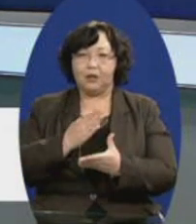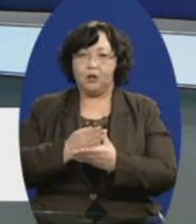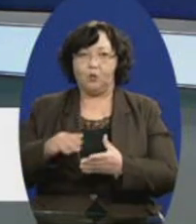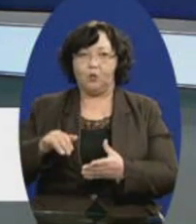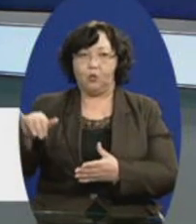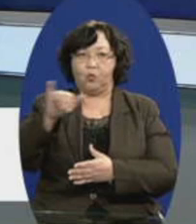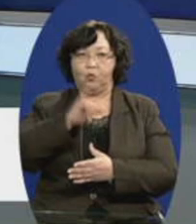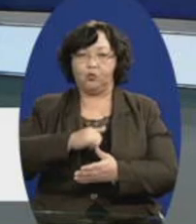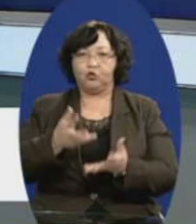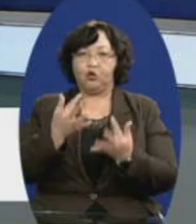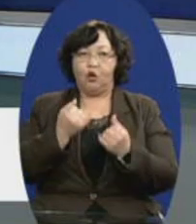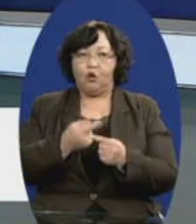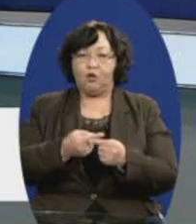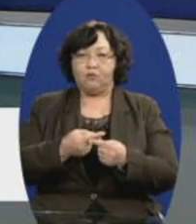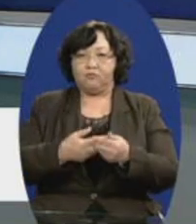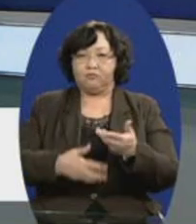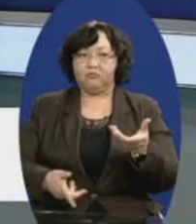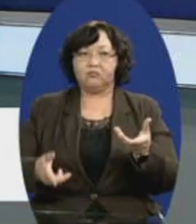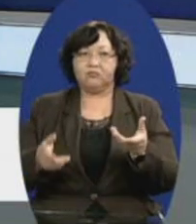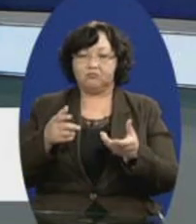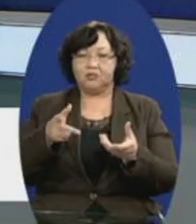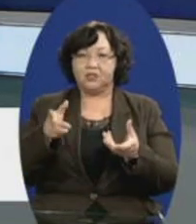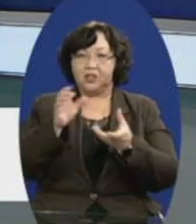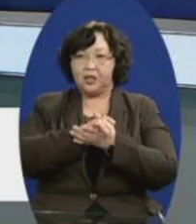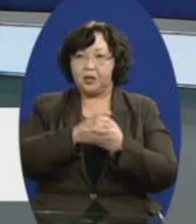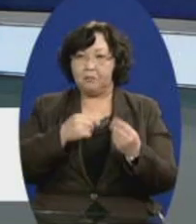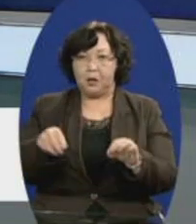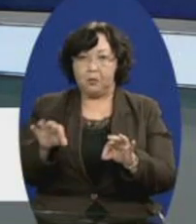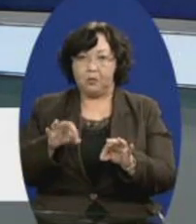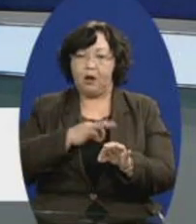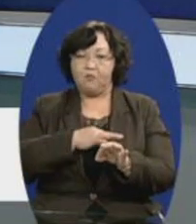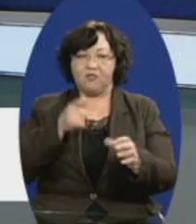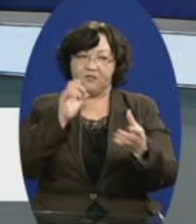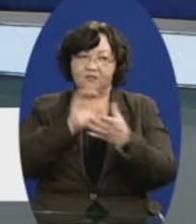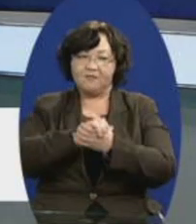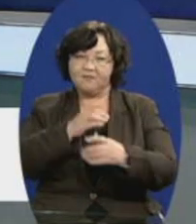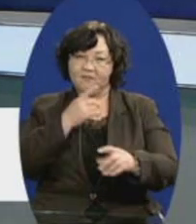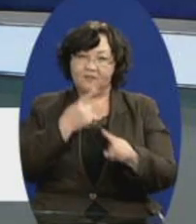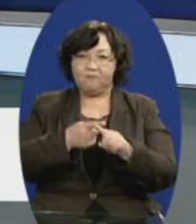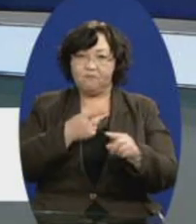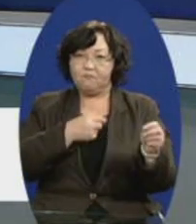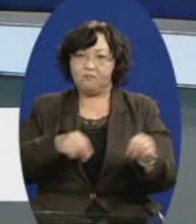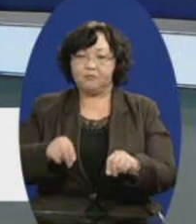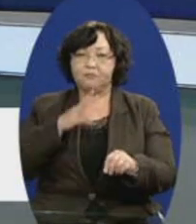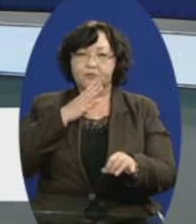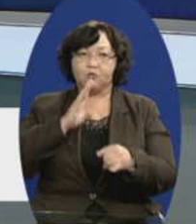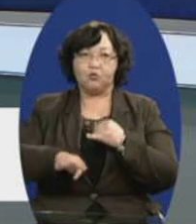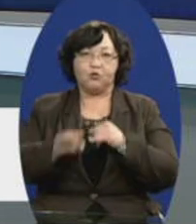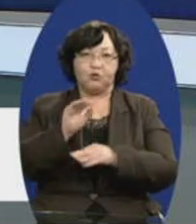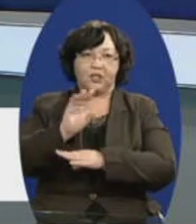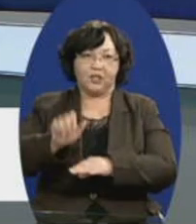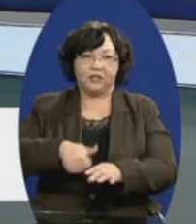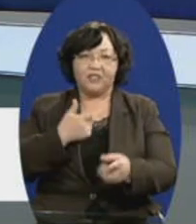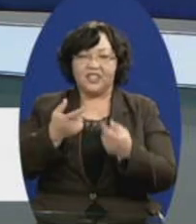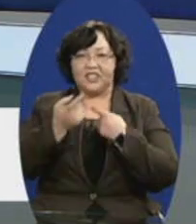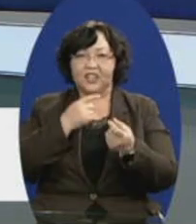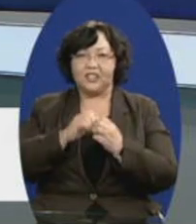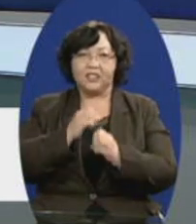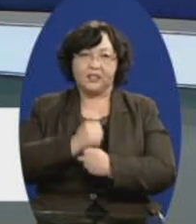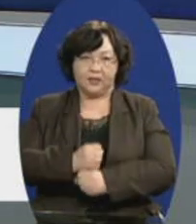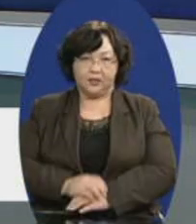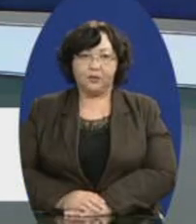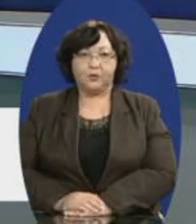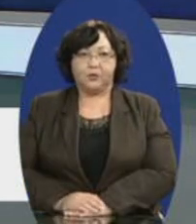орнуудын тоог нэмэгдүүлэх гэрээ байгууллагын орнуудтай бол нэмж гэрээ байгуулахар яриа хэл зэрэг бол сүүлийн өдрүүдэд идэвхтэй хийж байгааг бол хэлж байгаа юм аа.